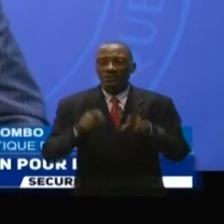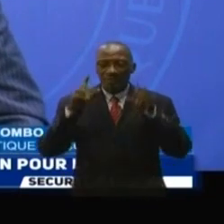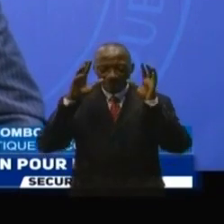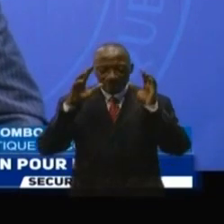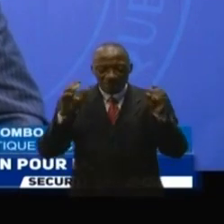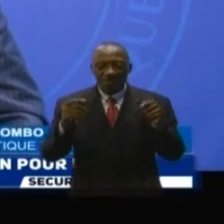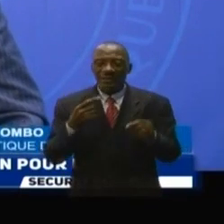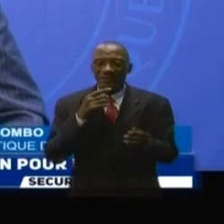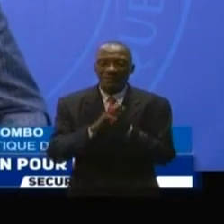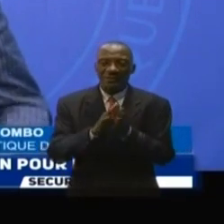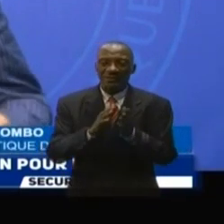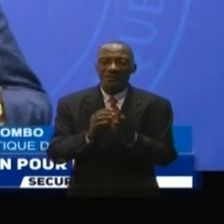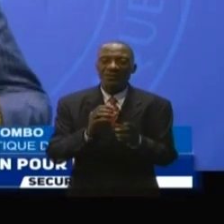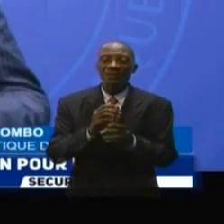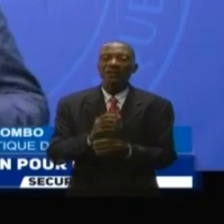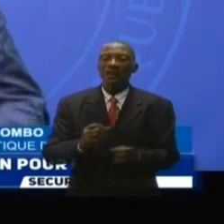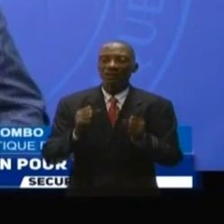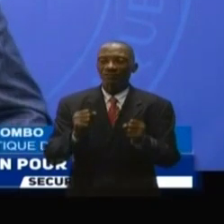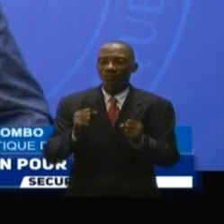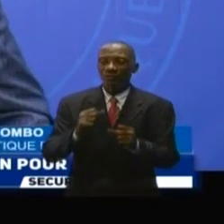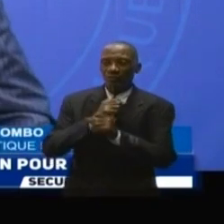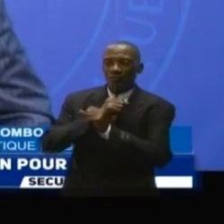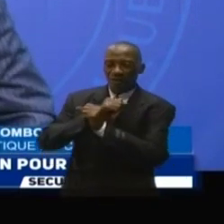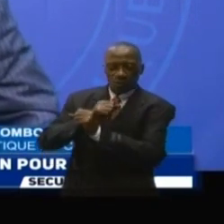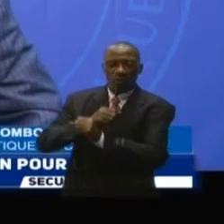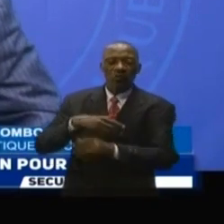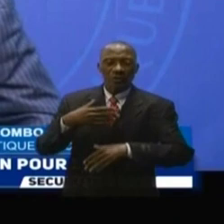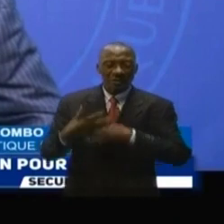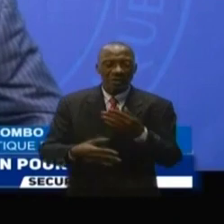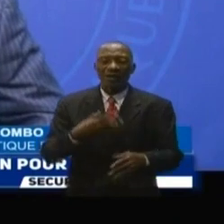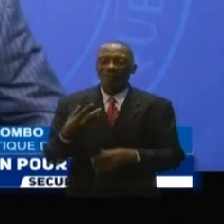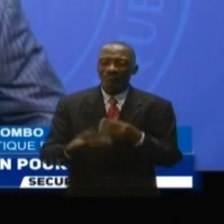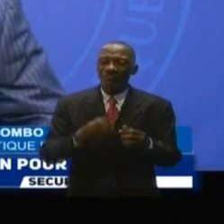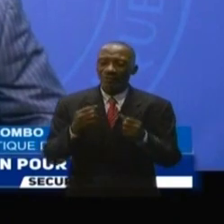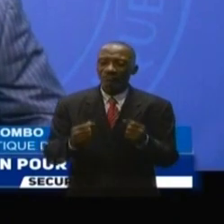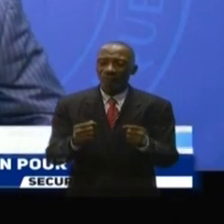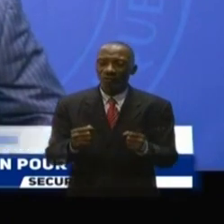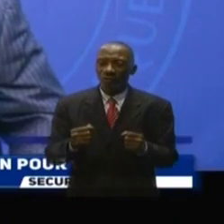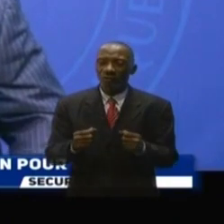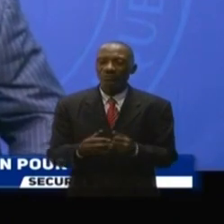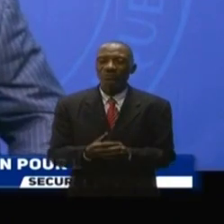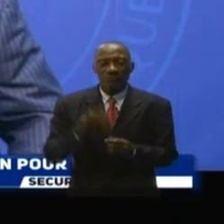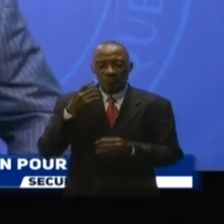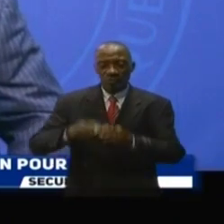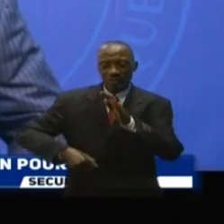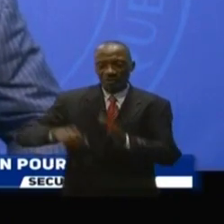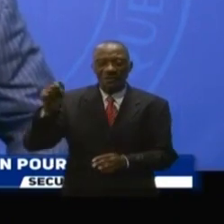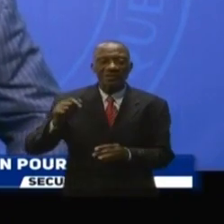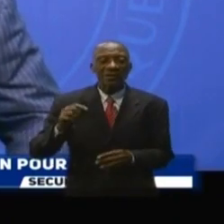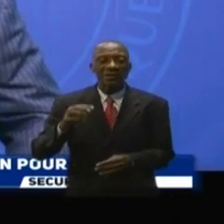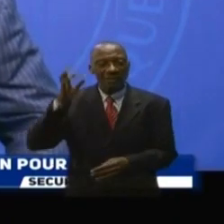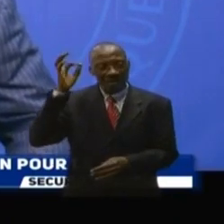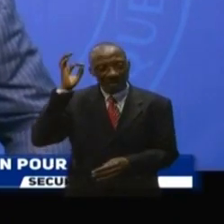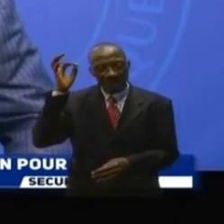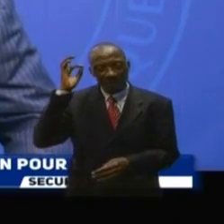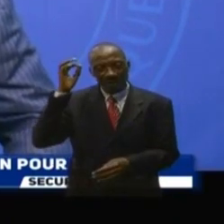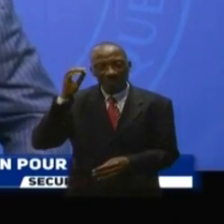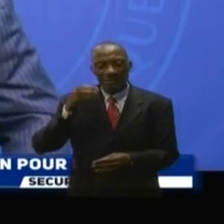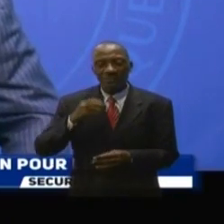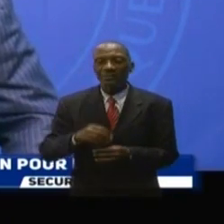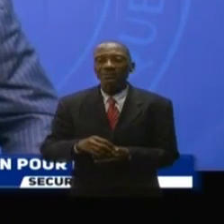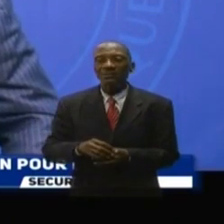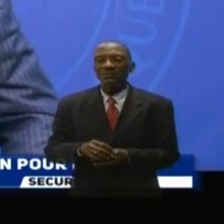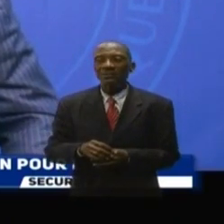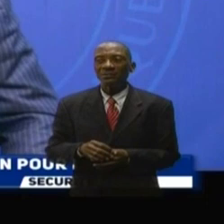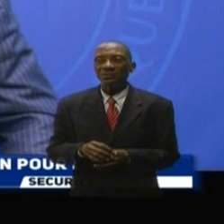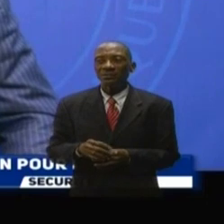et de sécurité qui s'emploient sans ménagement à mettre l'ennemi hors d'état de nuire en vue de permettre un retour rapide